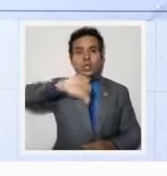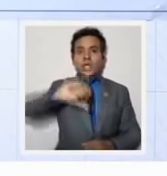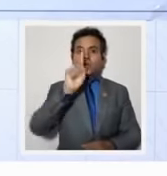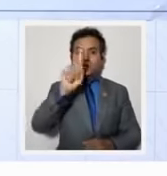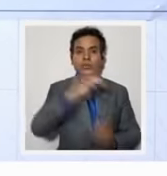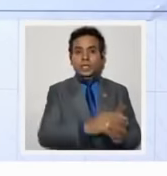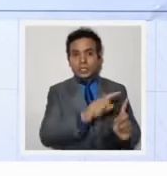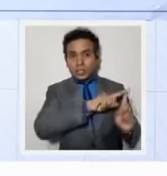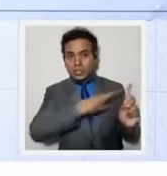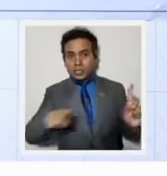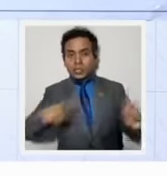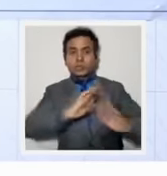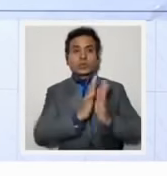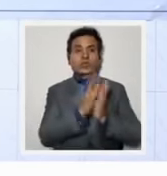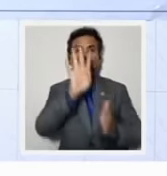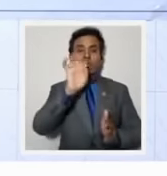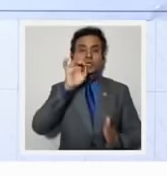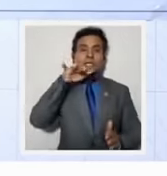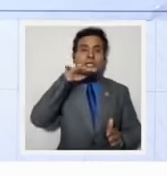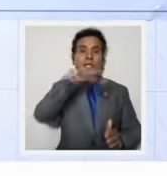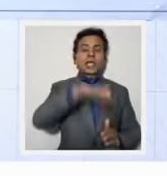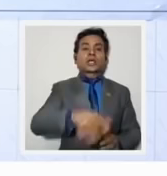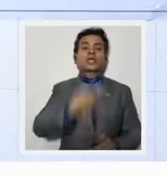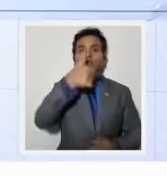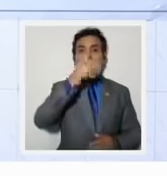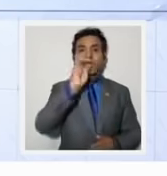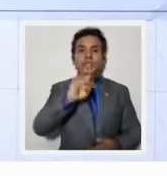থেকে, শনাক্ত হয়েছে 24 ঘন্টায়